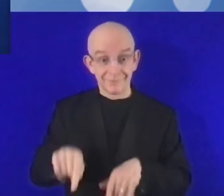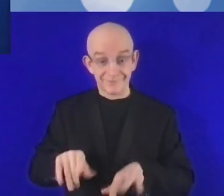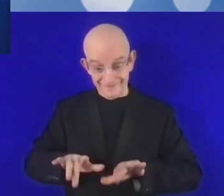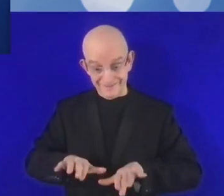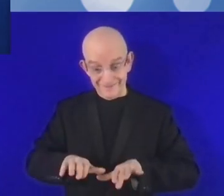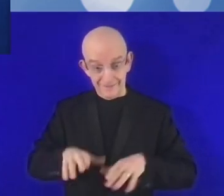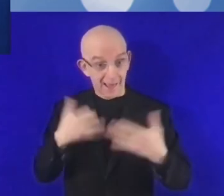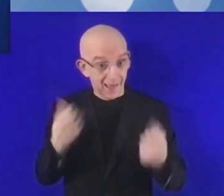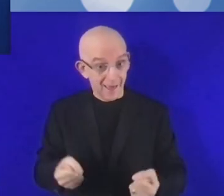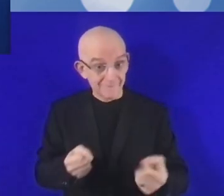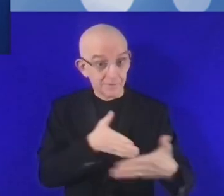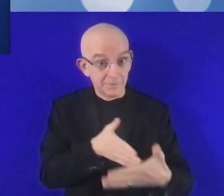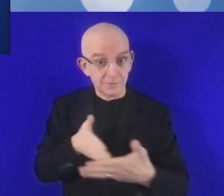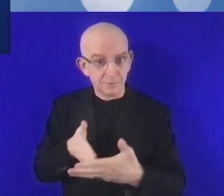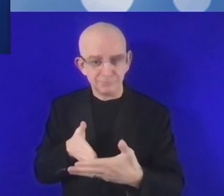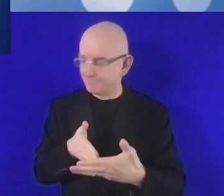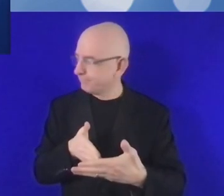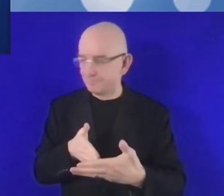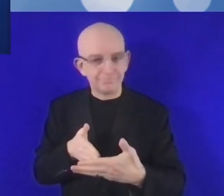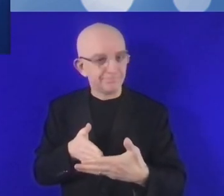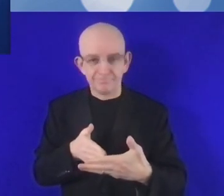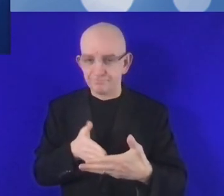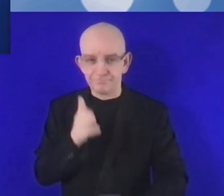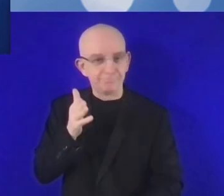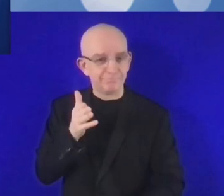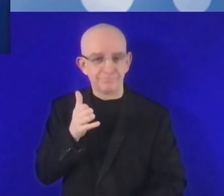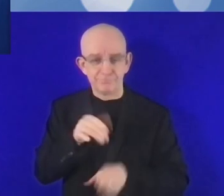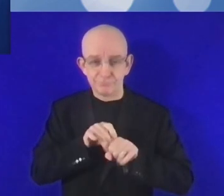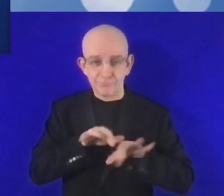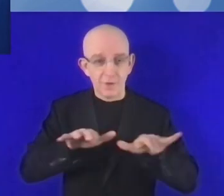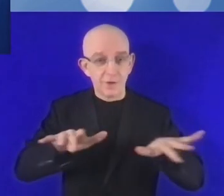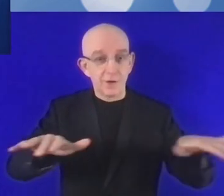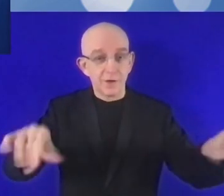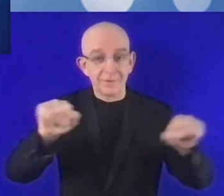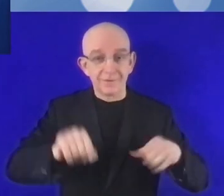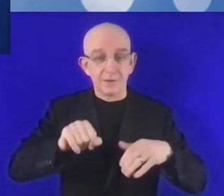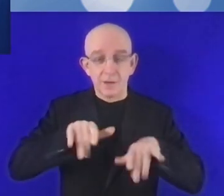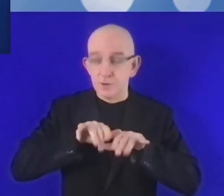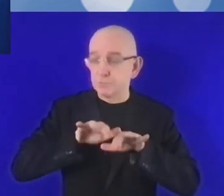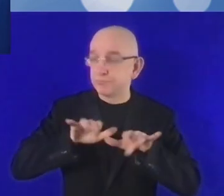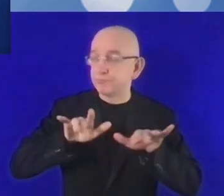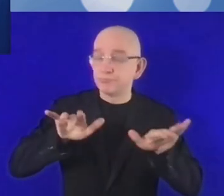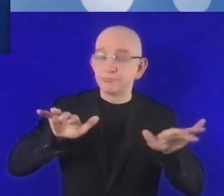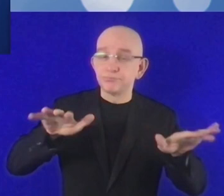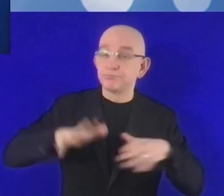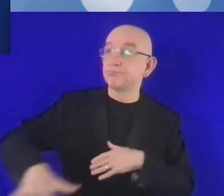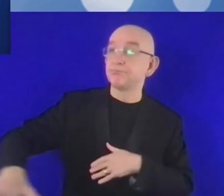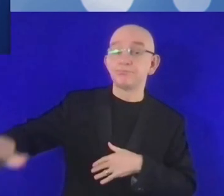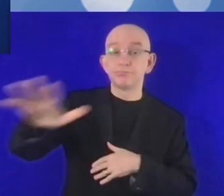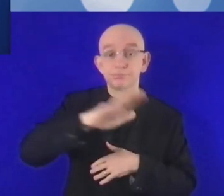нет границ? А если да, то можно ли нам расширить эти границы за пределы наших привычек?